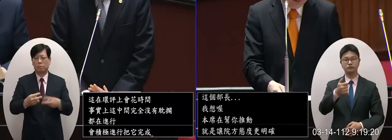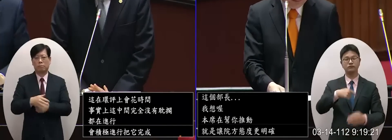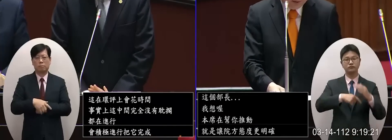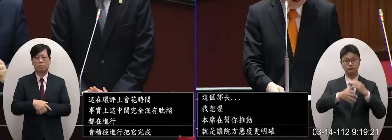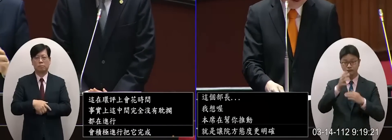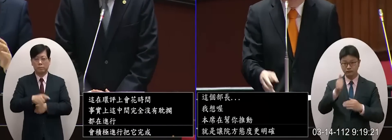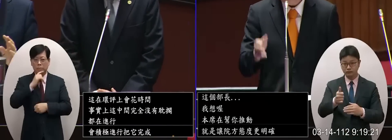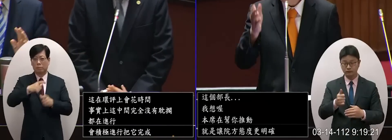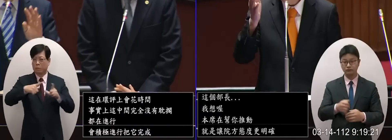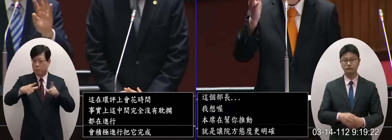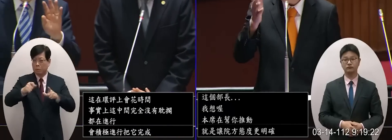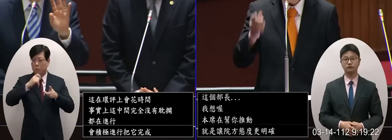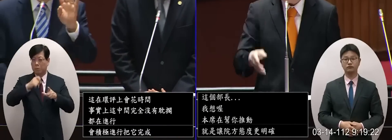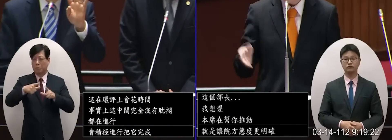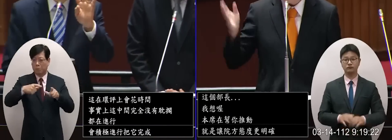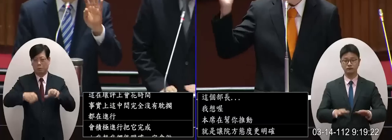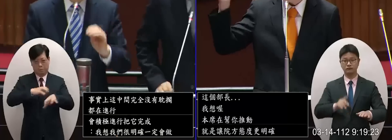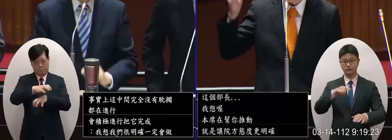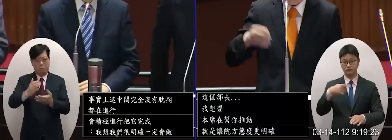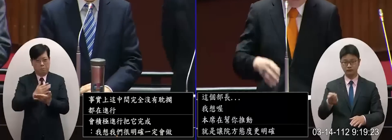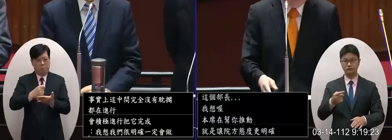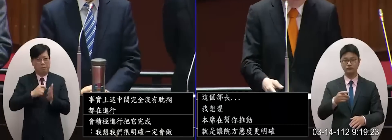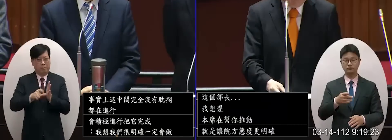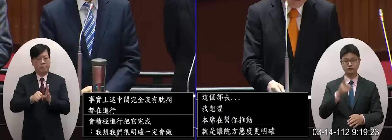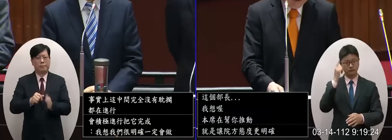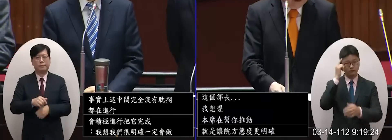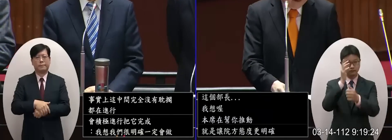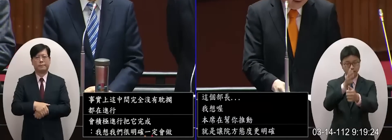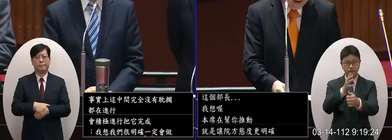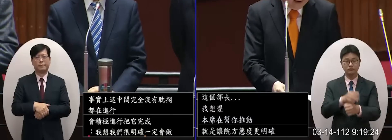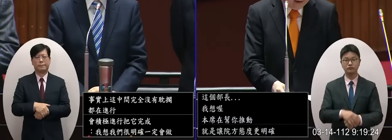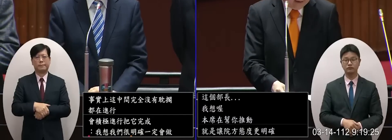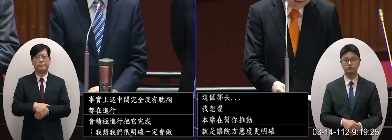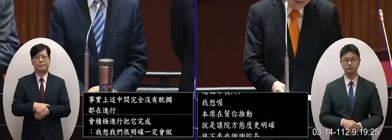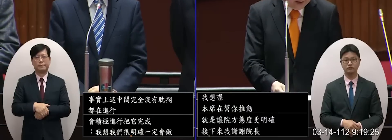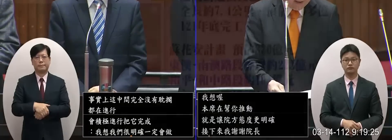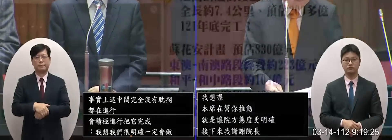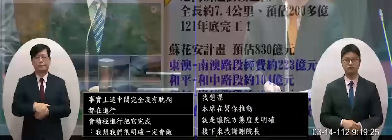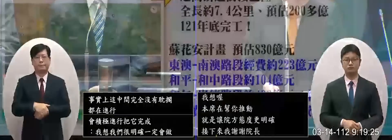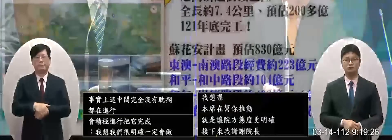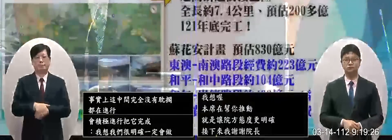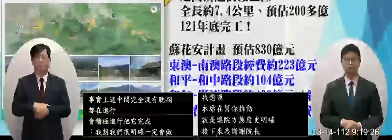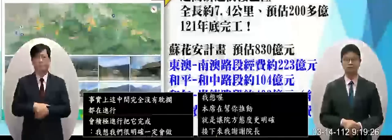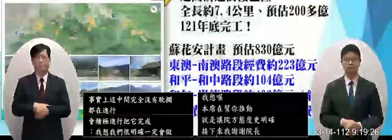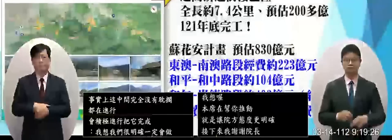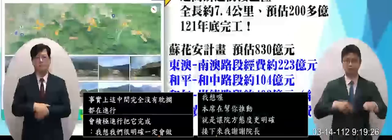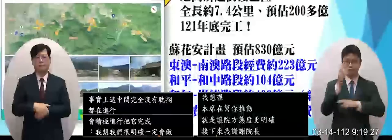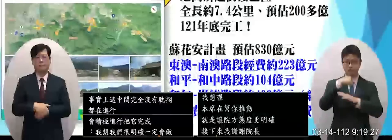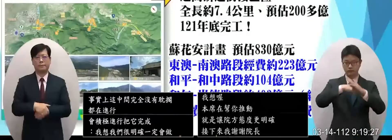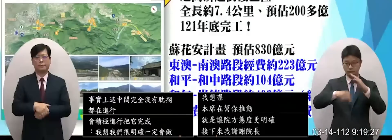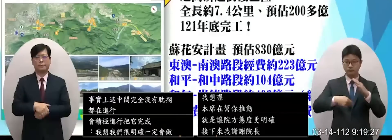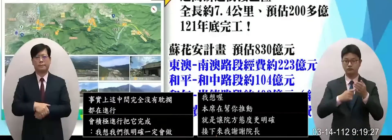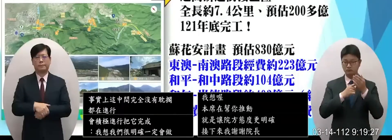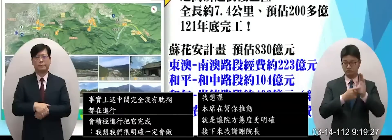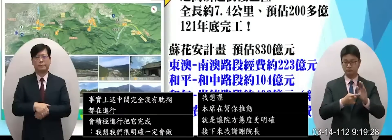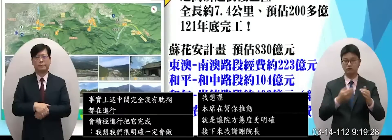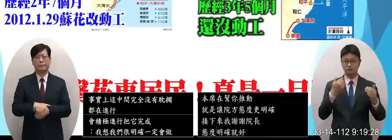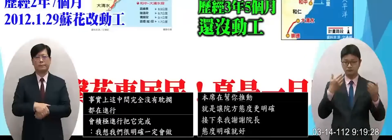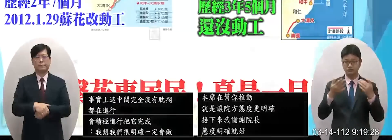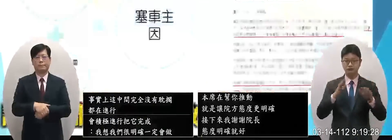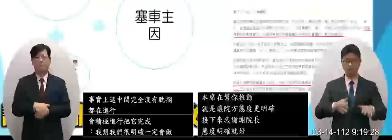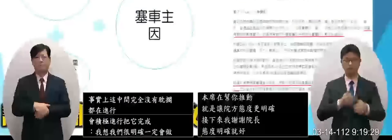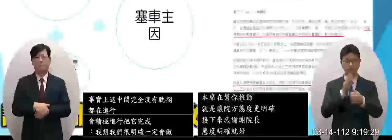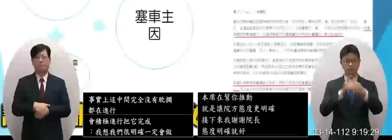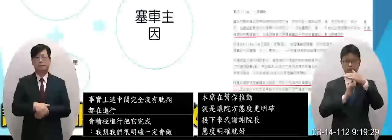院长， 泰鲁格国家公园的环评是需要时间、啊。 接下来本席再请教哈。这个既然行政院态度明确，我们看一下国道六